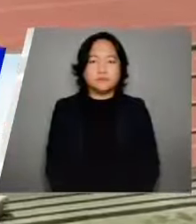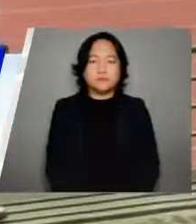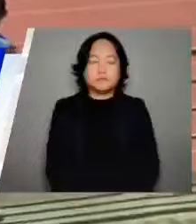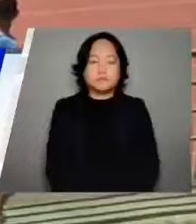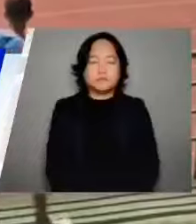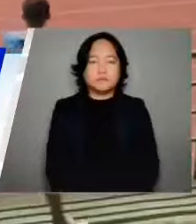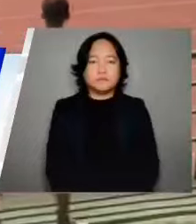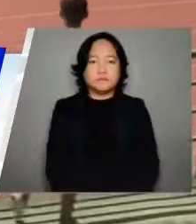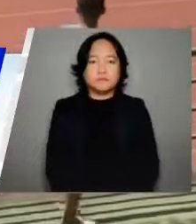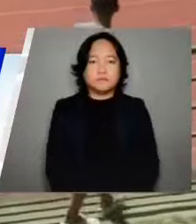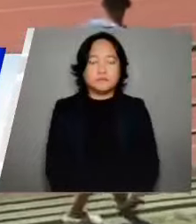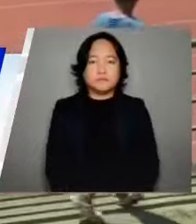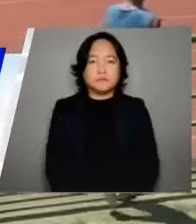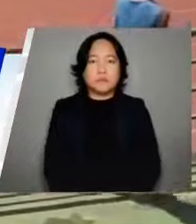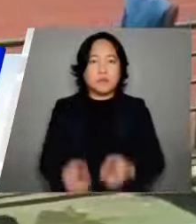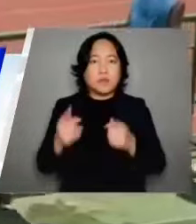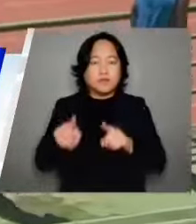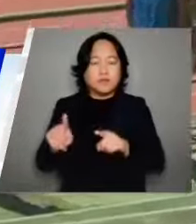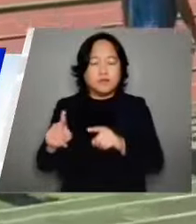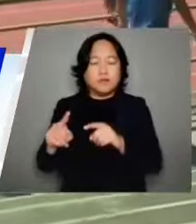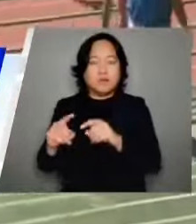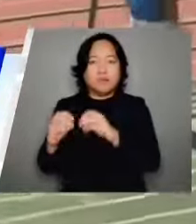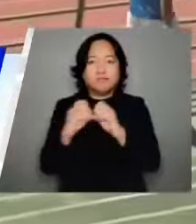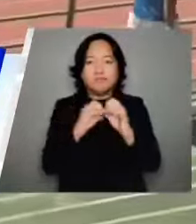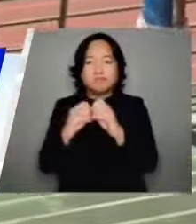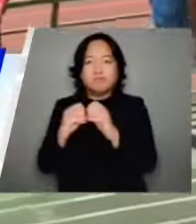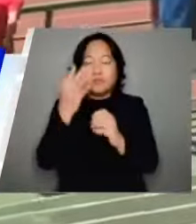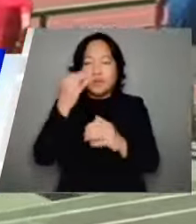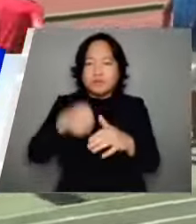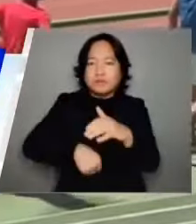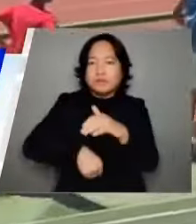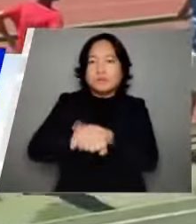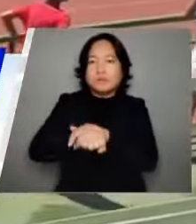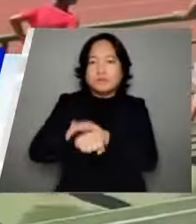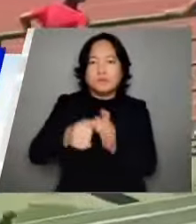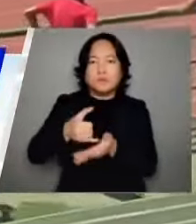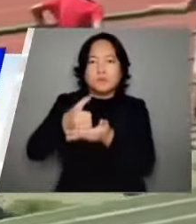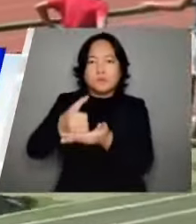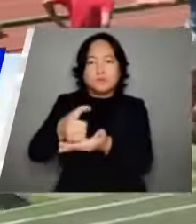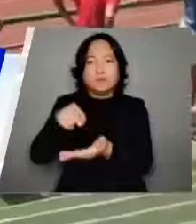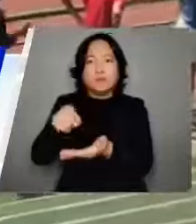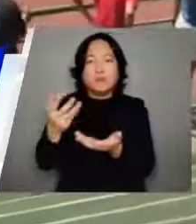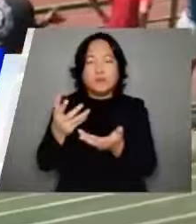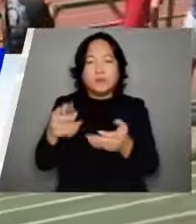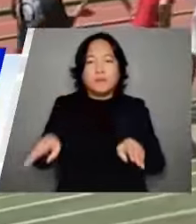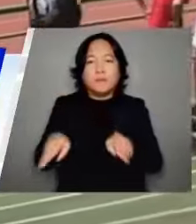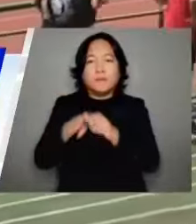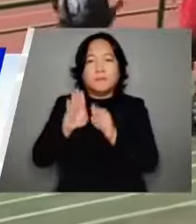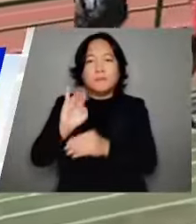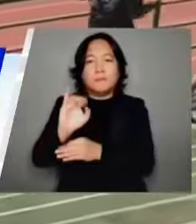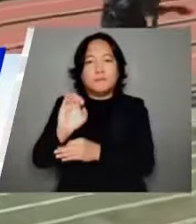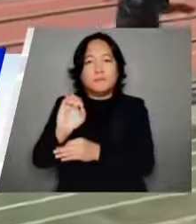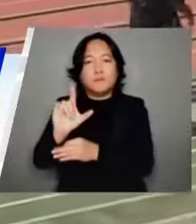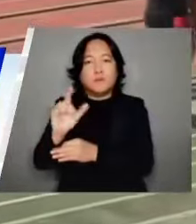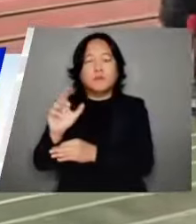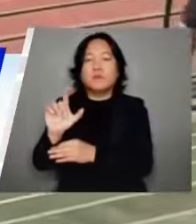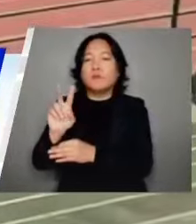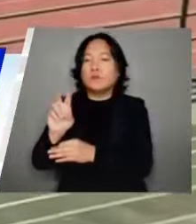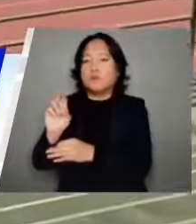Tawi sa suntukan at sipaan ng championship football match ng Palarong Bicol 2024 sa Legazpi City sa